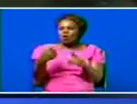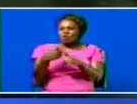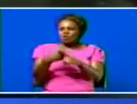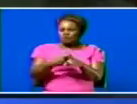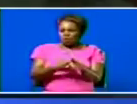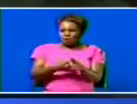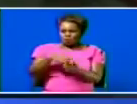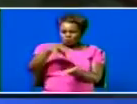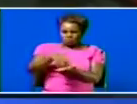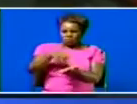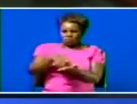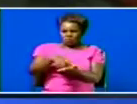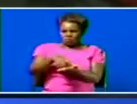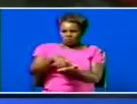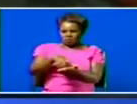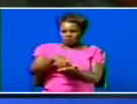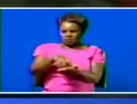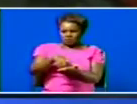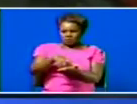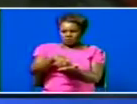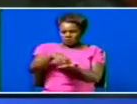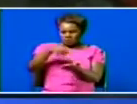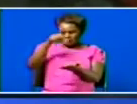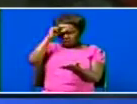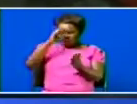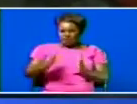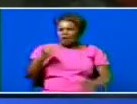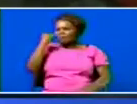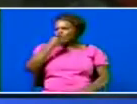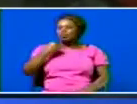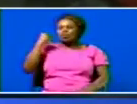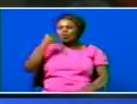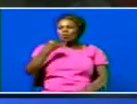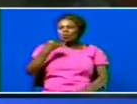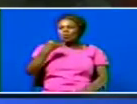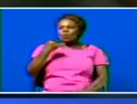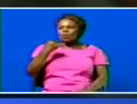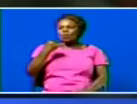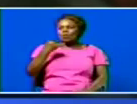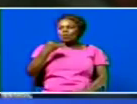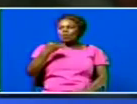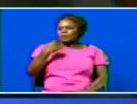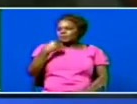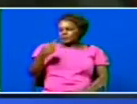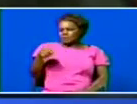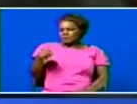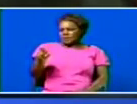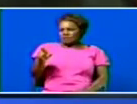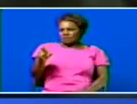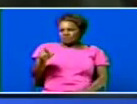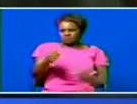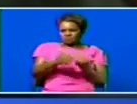Achode akimtaka ajiondoe kwenye kesi yake na gavana wa kaunti ya Mombasa Hassan Ali Joho akimtaja kuwa na